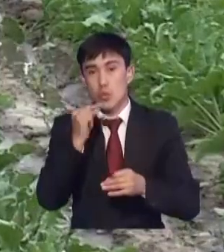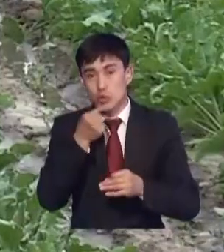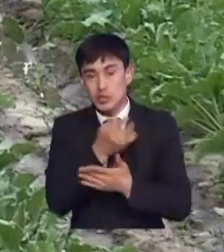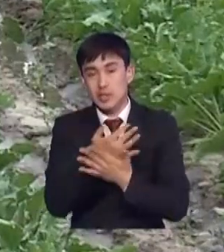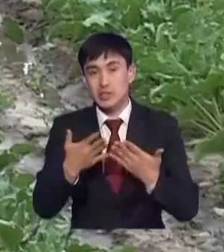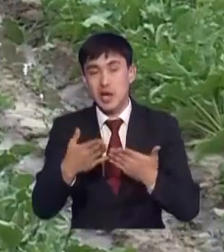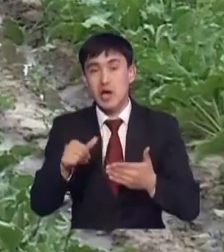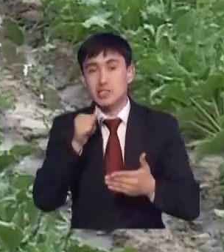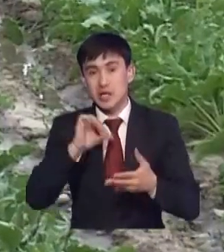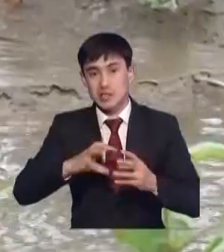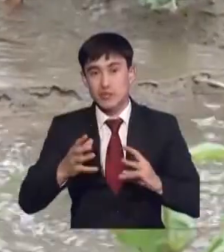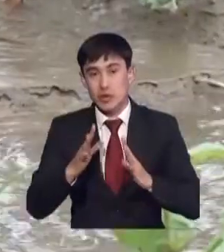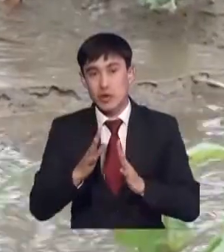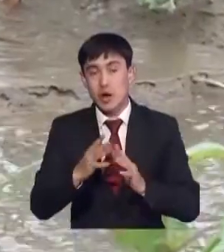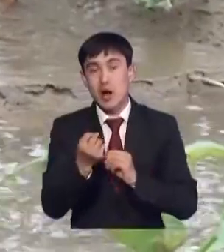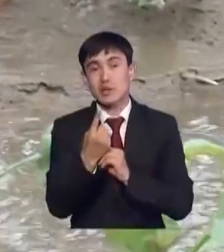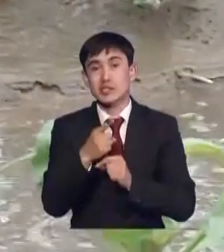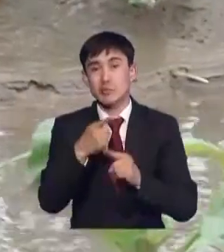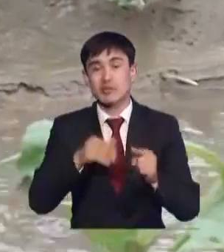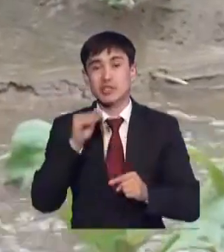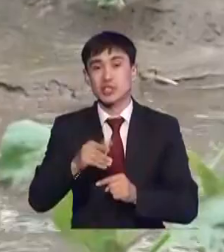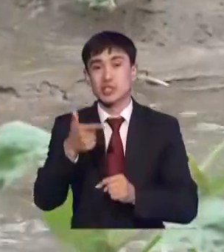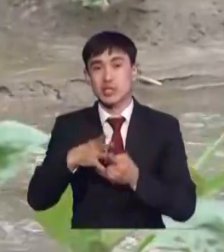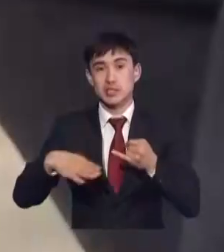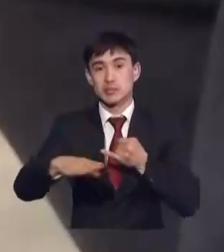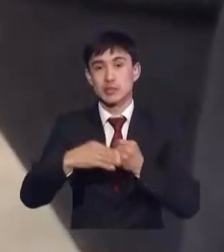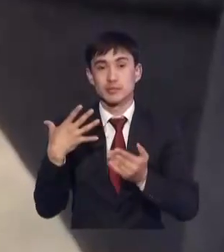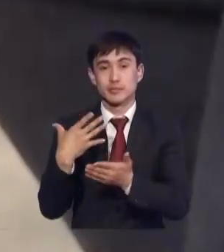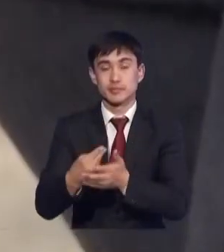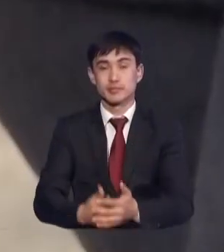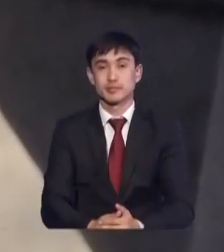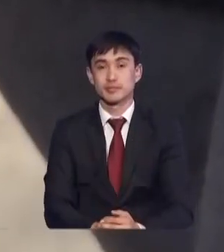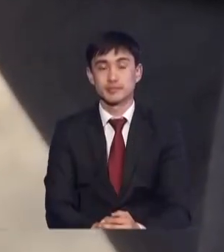сахарную свёклу предусмотрено аж 11.500 гектаров